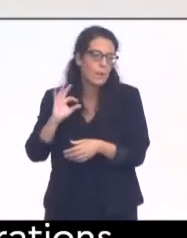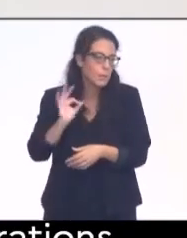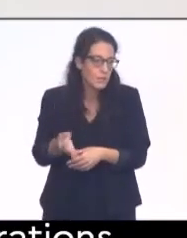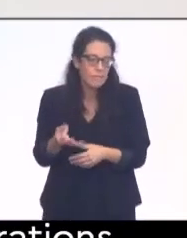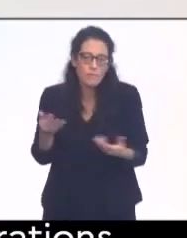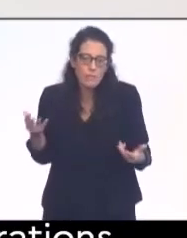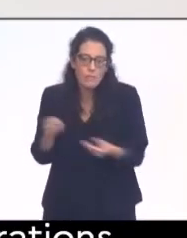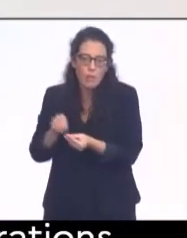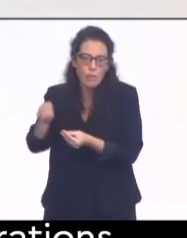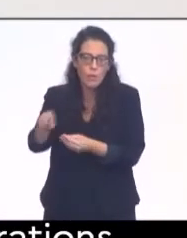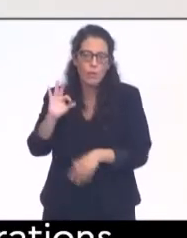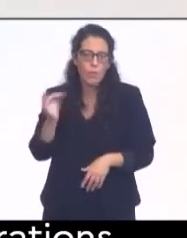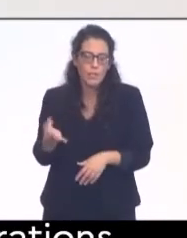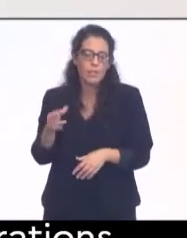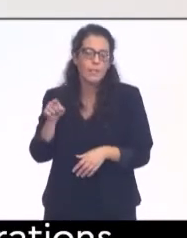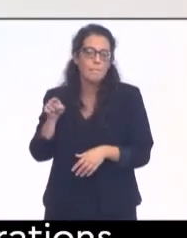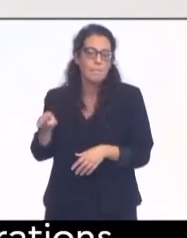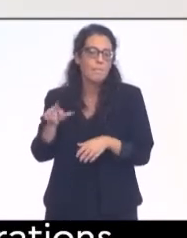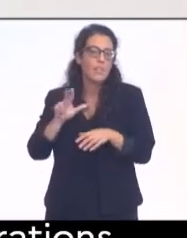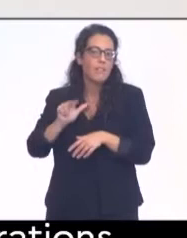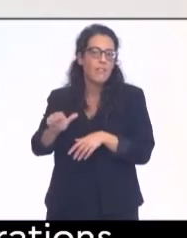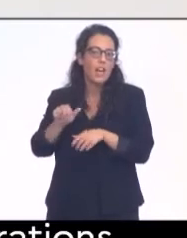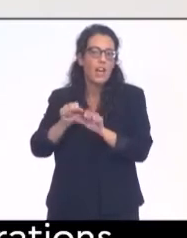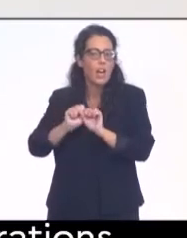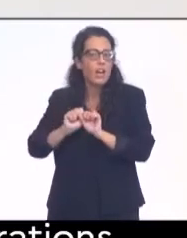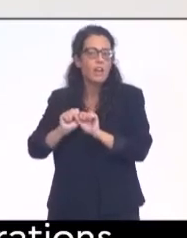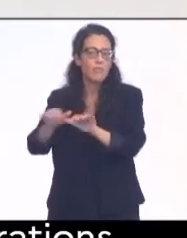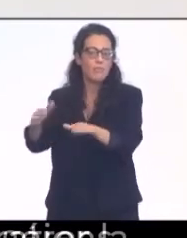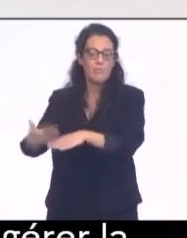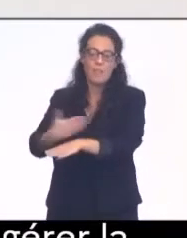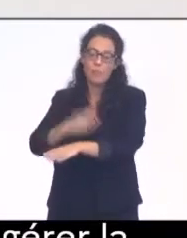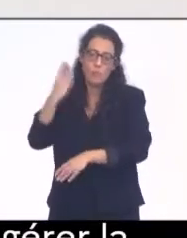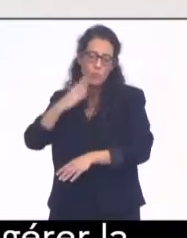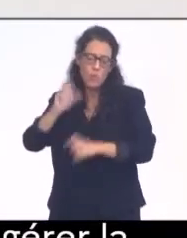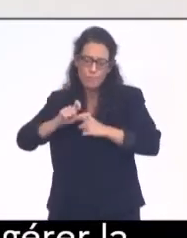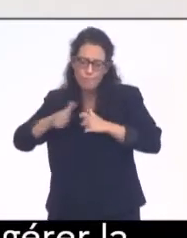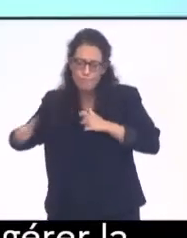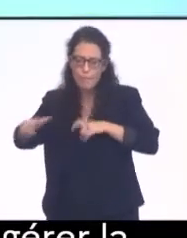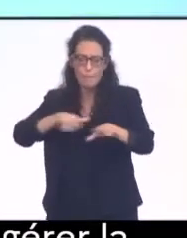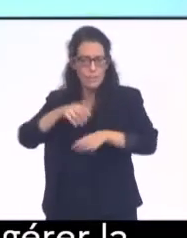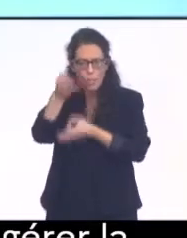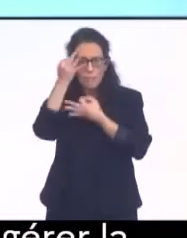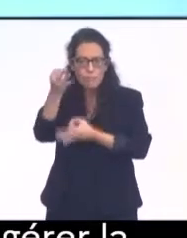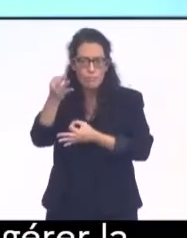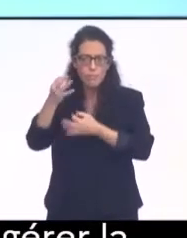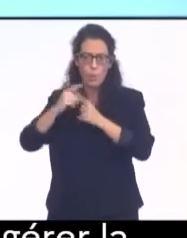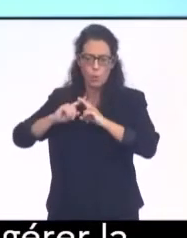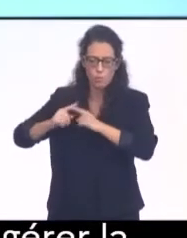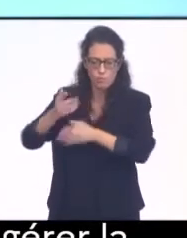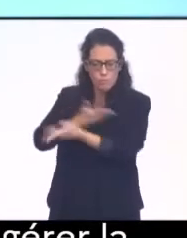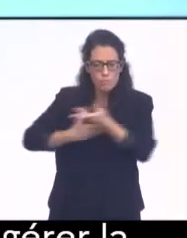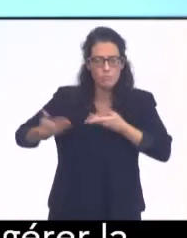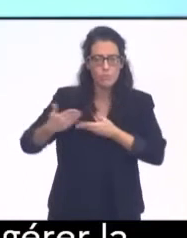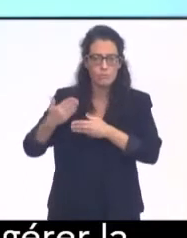que ça sera déployé avec méthode et concertation dès que nous pourrons y travailler